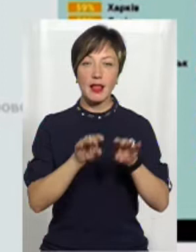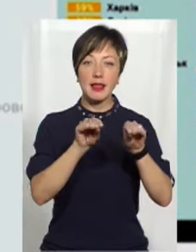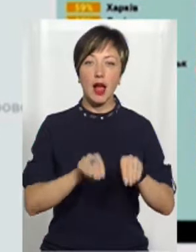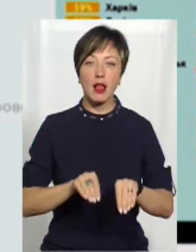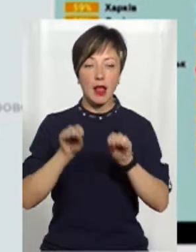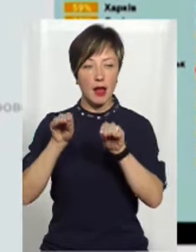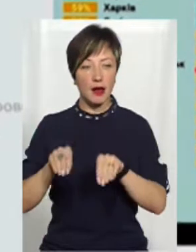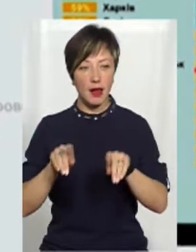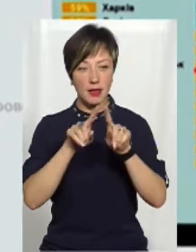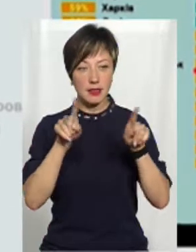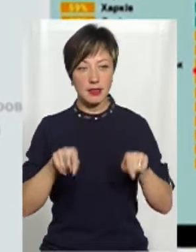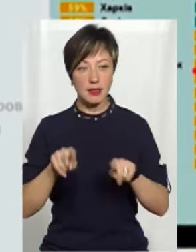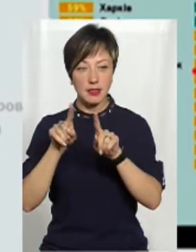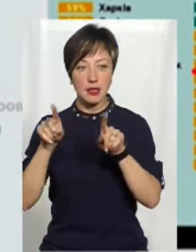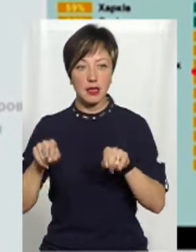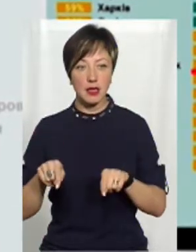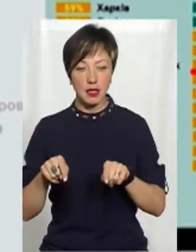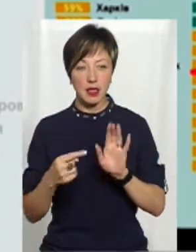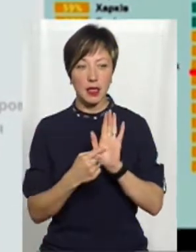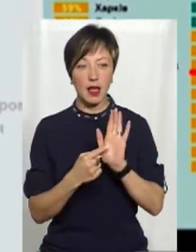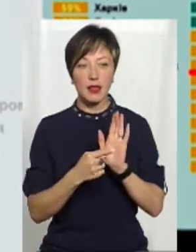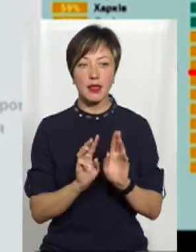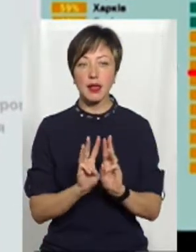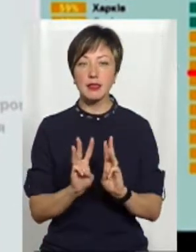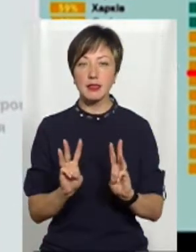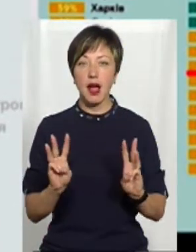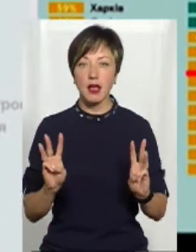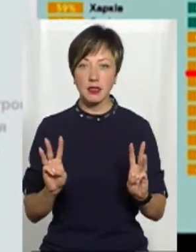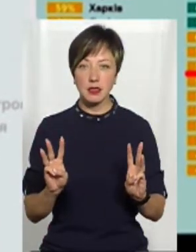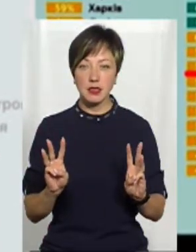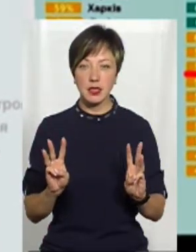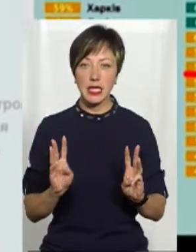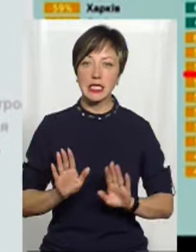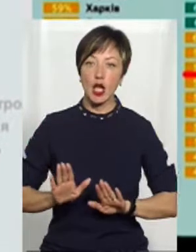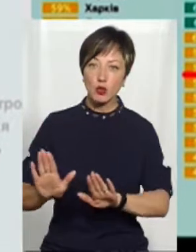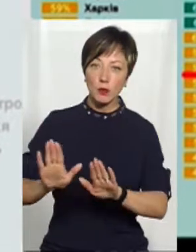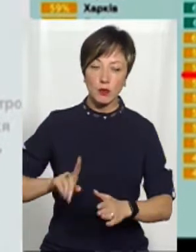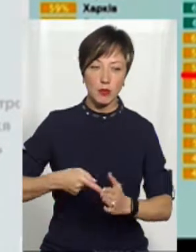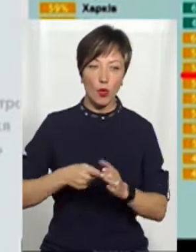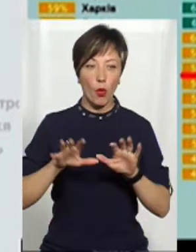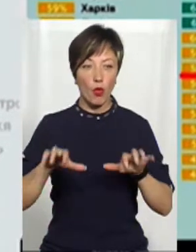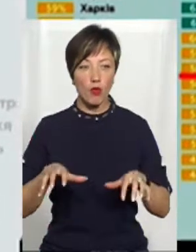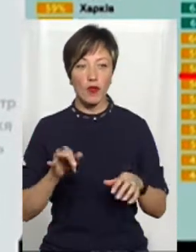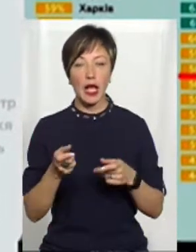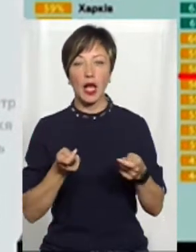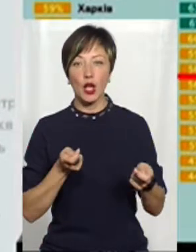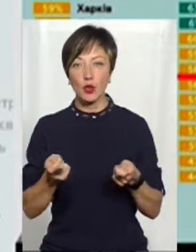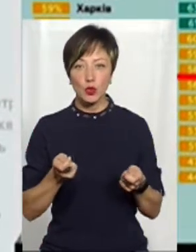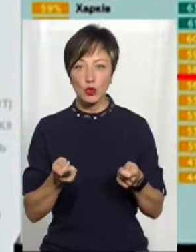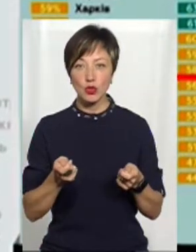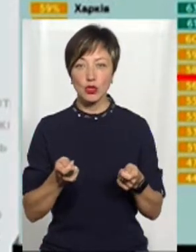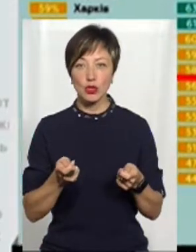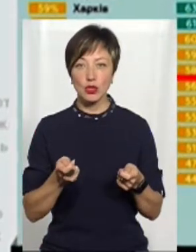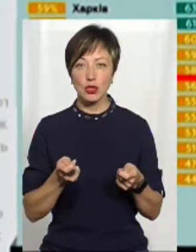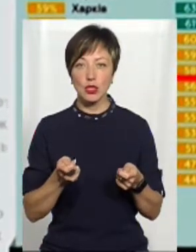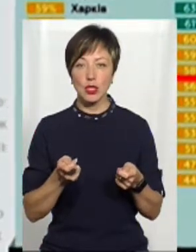декларації, посилання на декларації, гіперпосилання на сайті і заступників міського голови, і керуючої